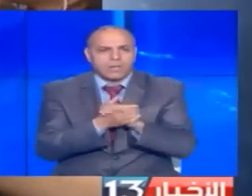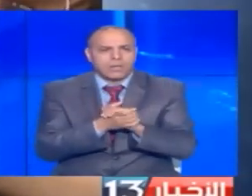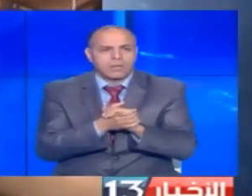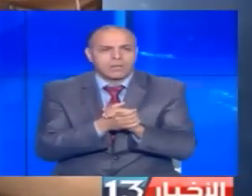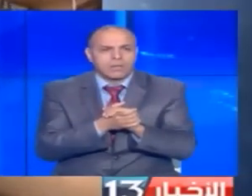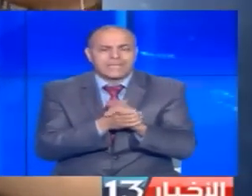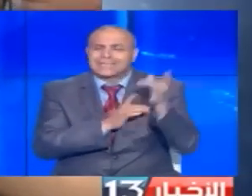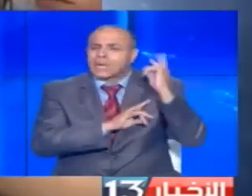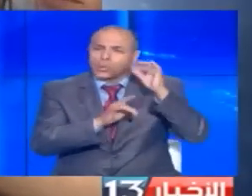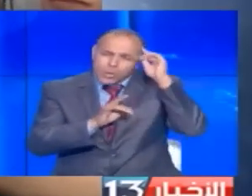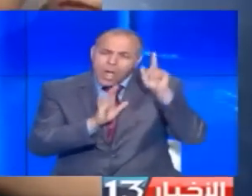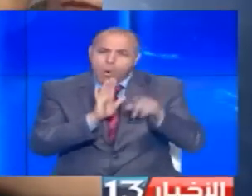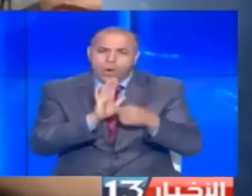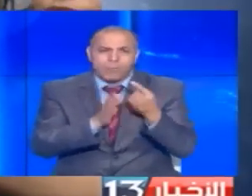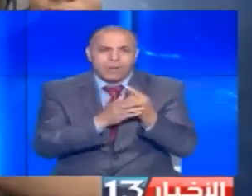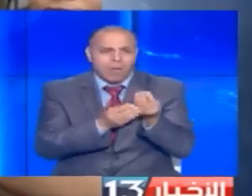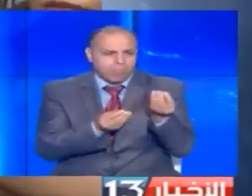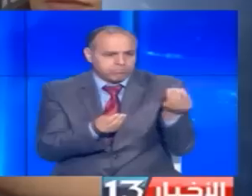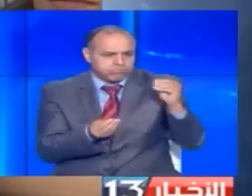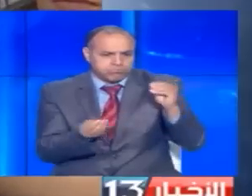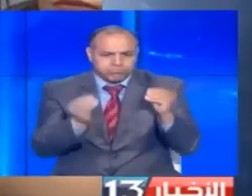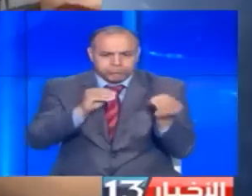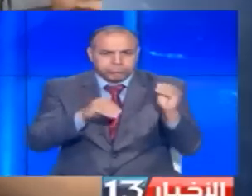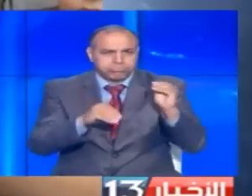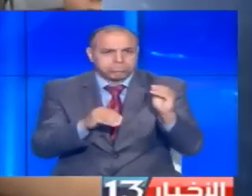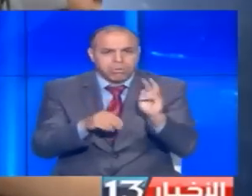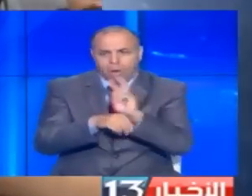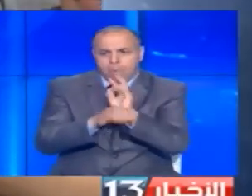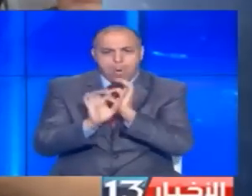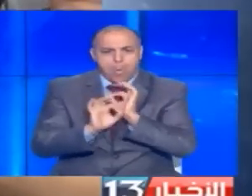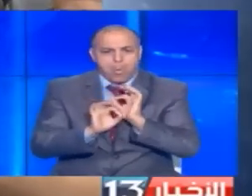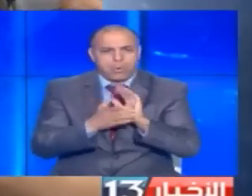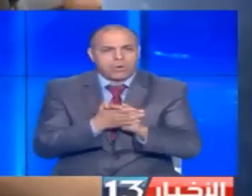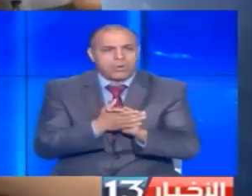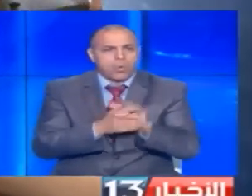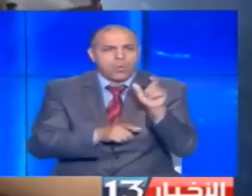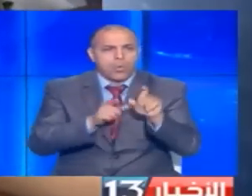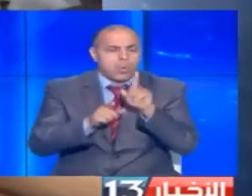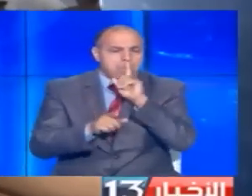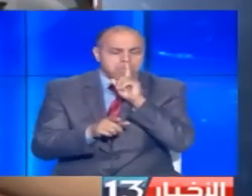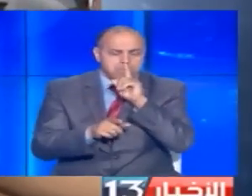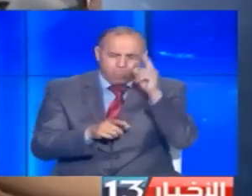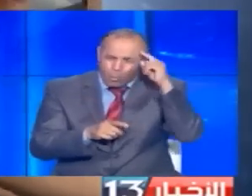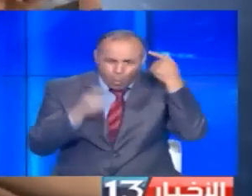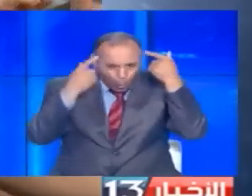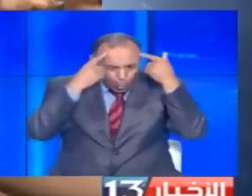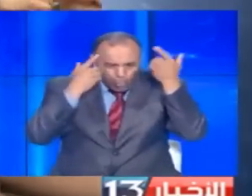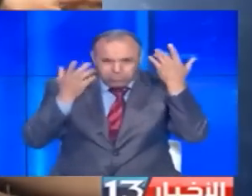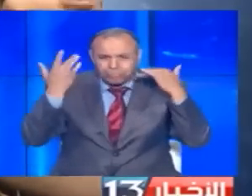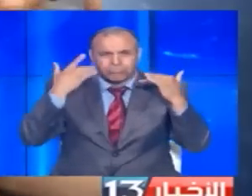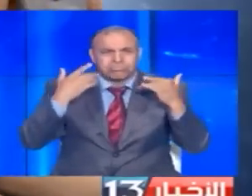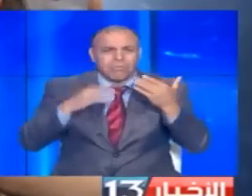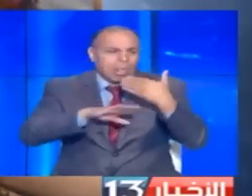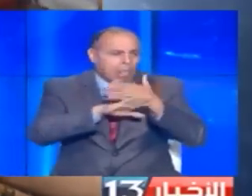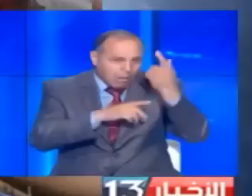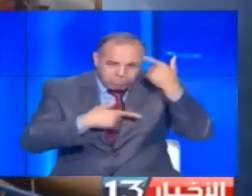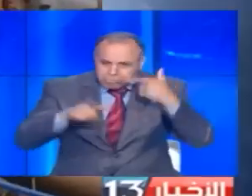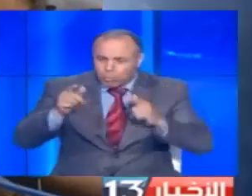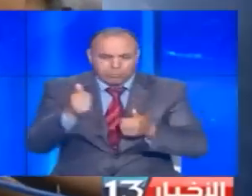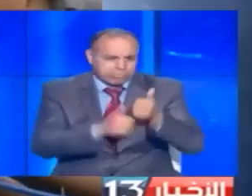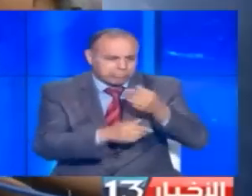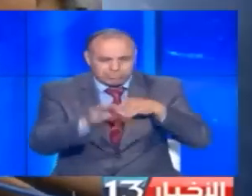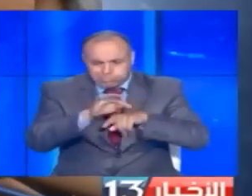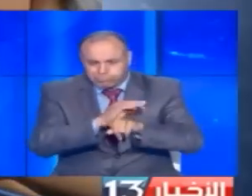غير مسبوقة في تاريخ تونس، ان الزيادات بدون رقابة والناس كلها ترتع في البلاد ومسالك التوزيع